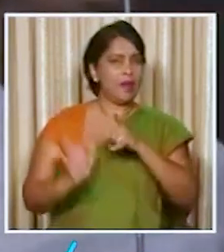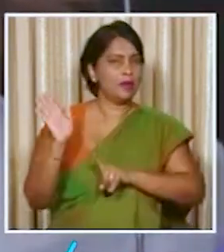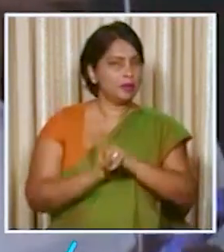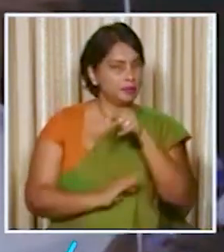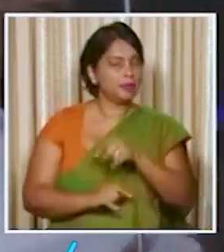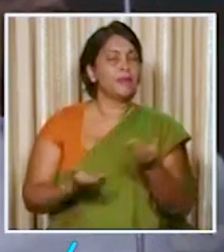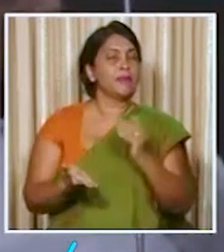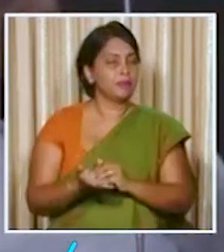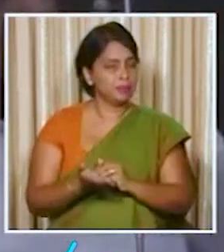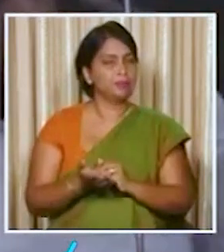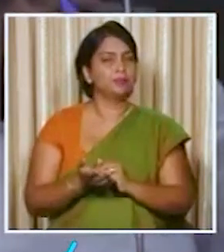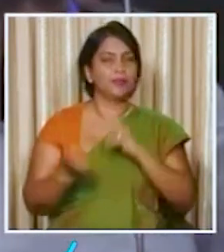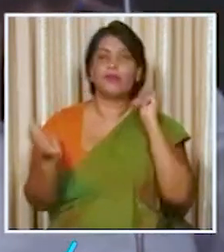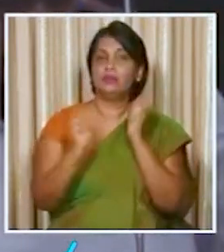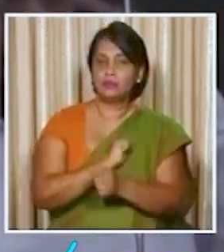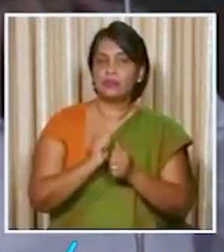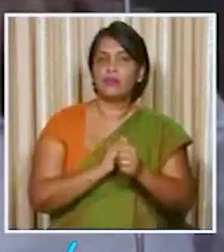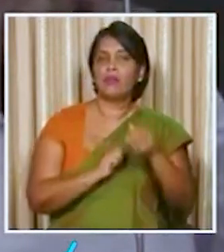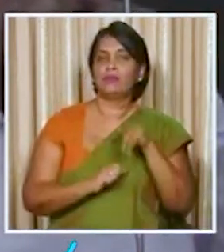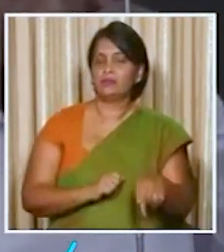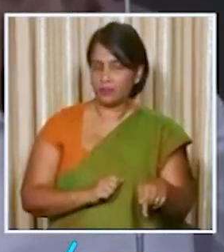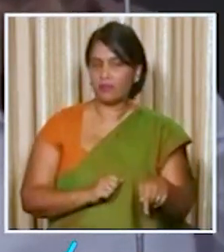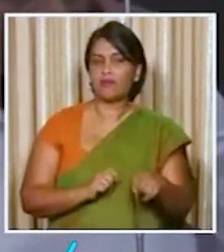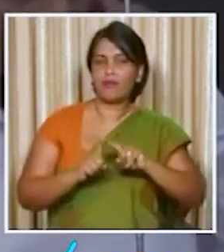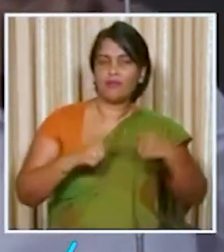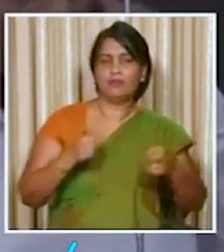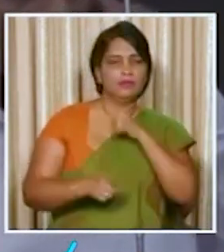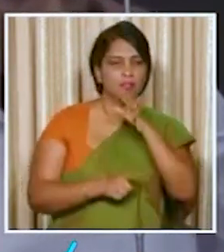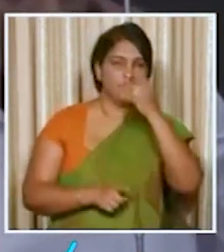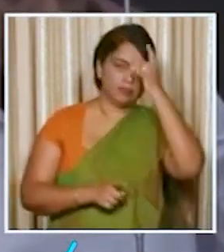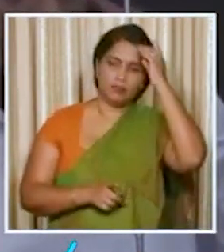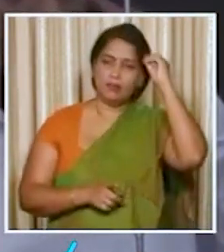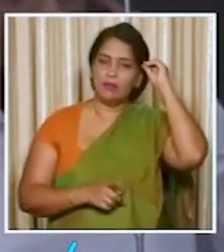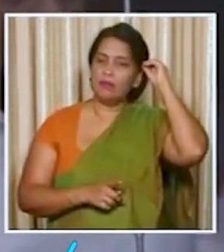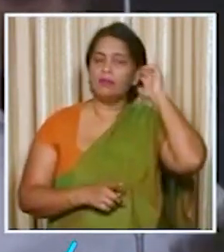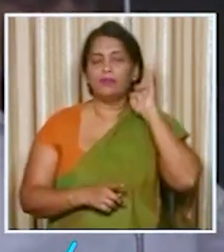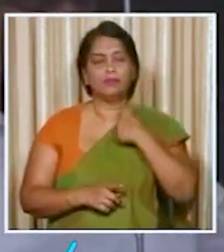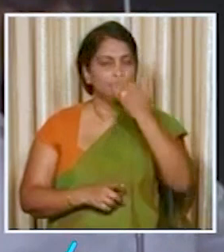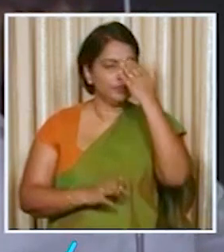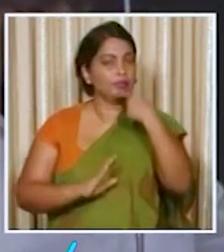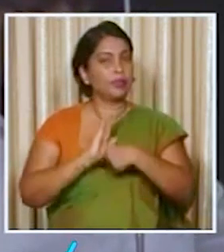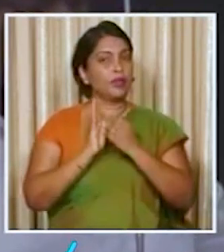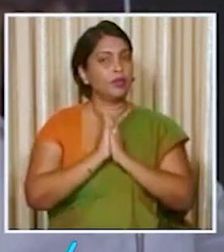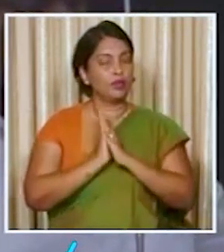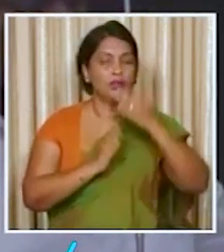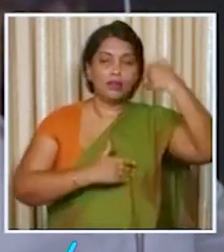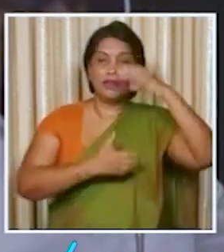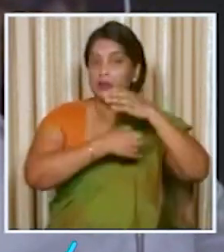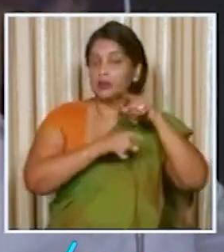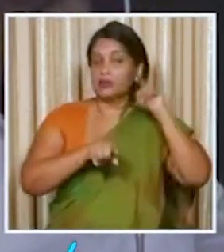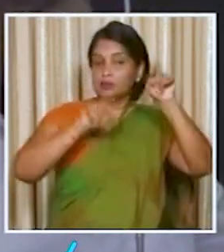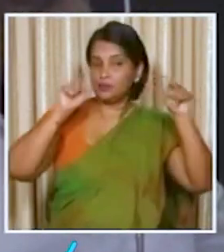එක තත්වය වෙනස් කරගන්න වලිකනවා මෙතන ඇවිල්ලා මේ වෙන ජෝගි නටමින්. අපි කියන්නේ සම්රා කළා මේ රටේ බෞද්ධ පුරාවිද්‍යාත්මක